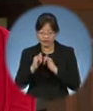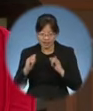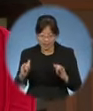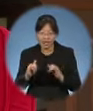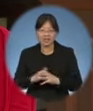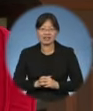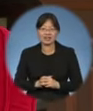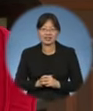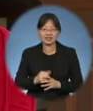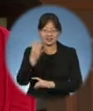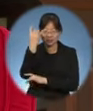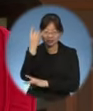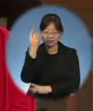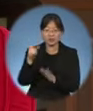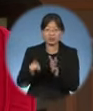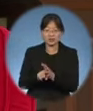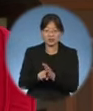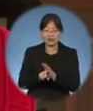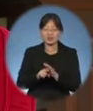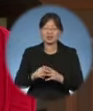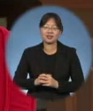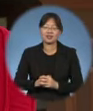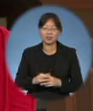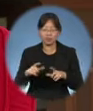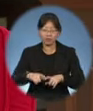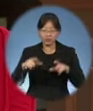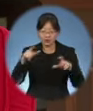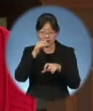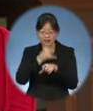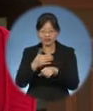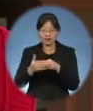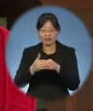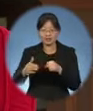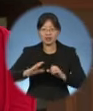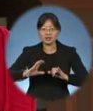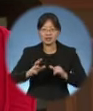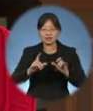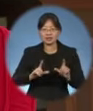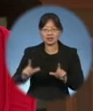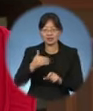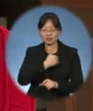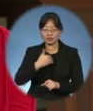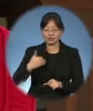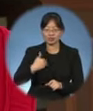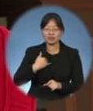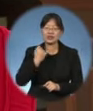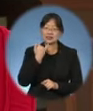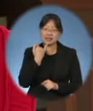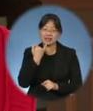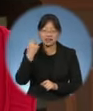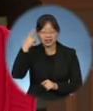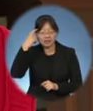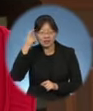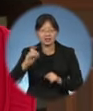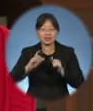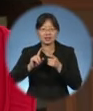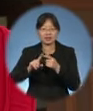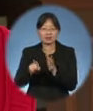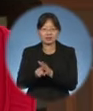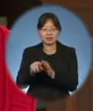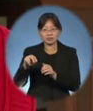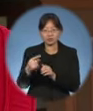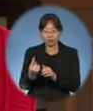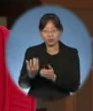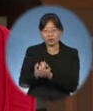하는 기본적인 믿음. 그게 확장돼서 세상은 살만하고 괜찮은 곳이구나라는 세상에 대한